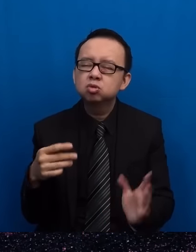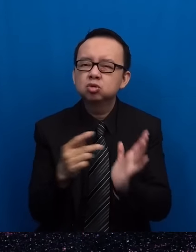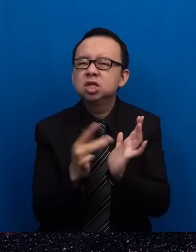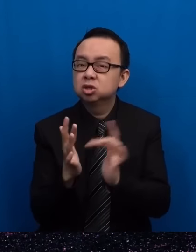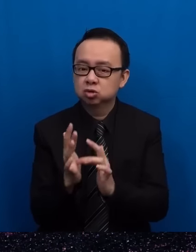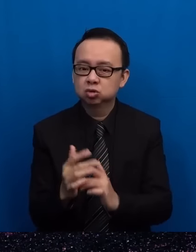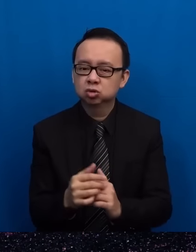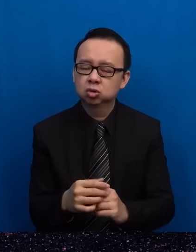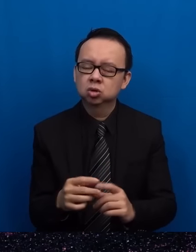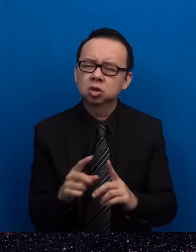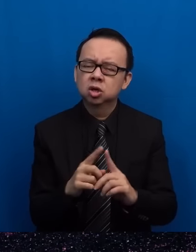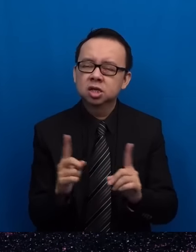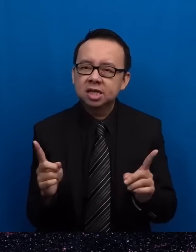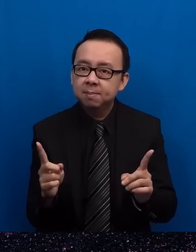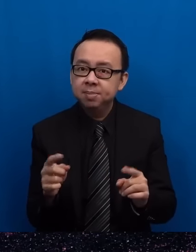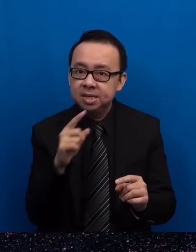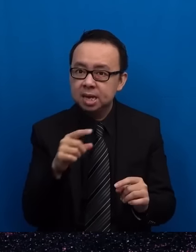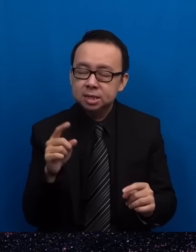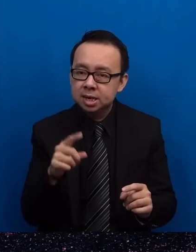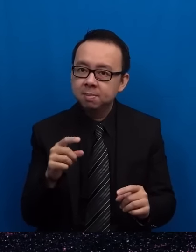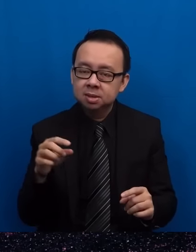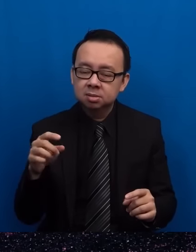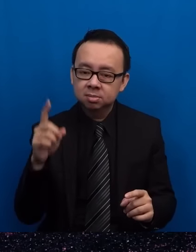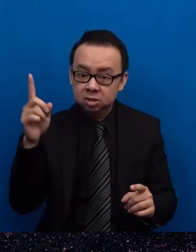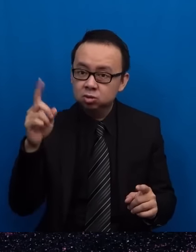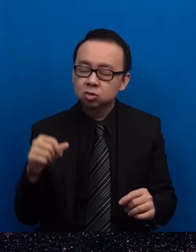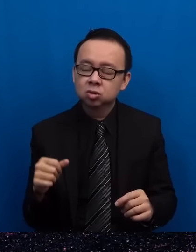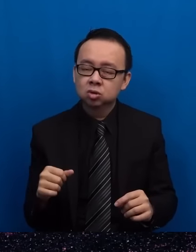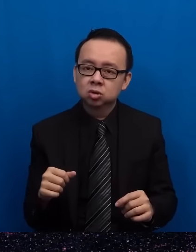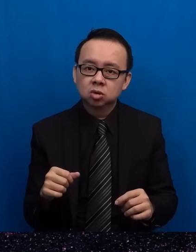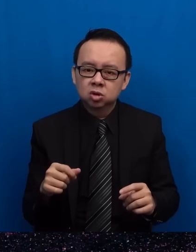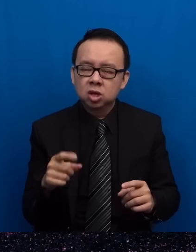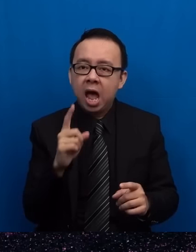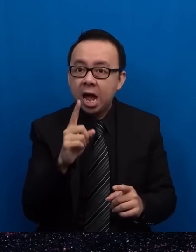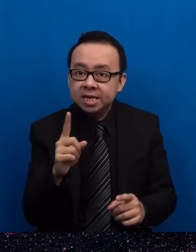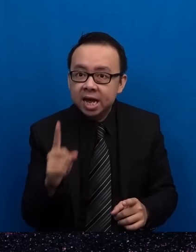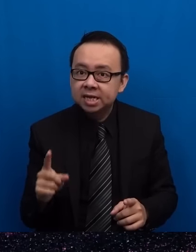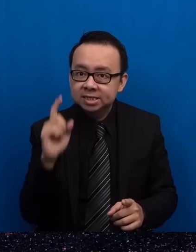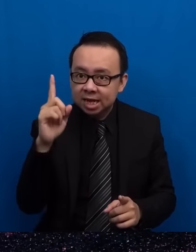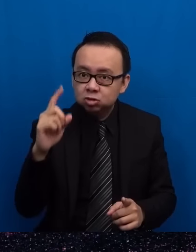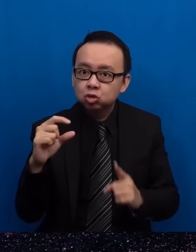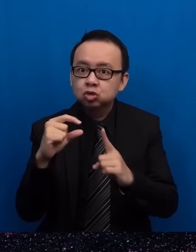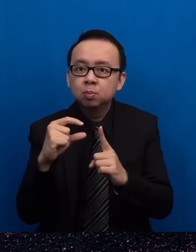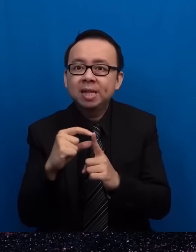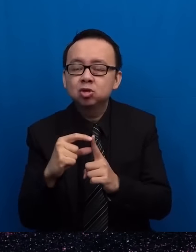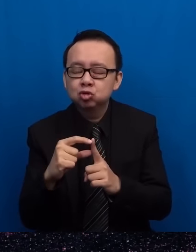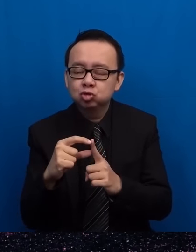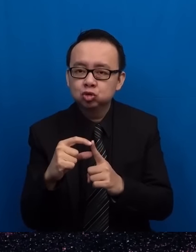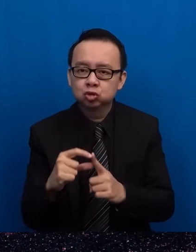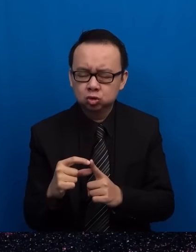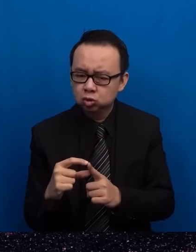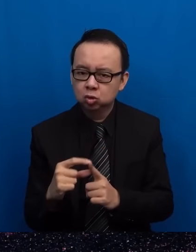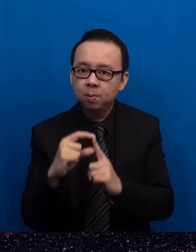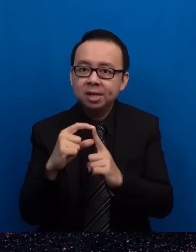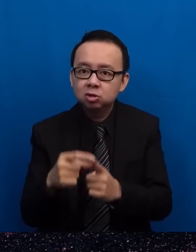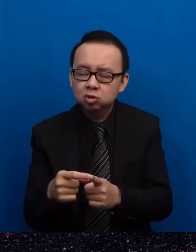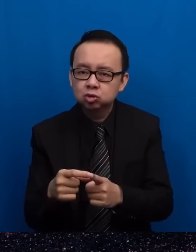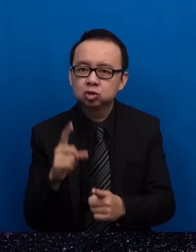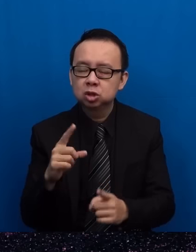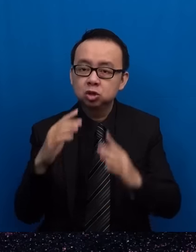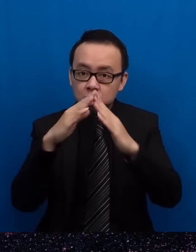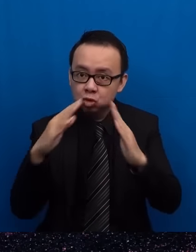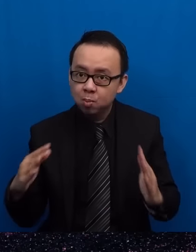instruksi, pergilah ke jalan lurus. Di situ ada satu orang namanya Simon Petrus tinggal di seorang yang namanya Simon pula yang punya rumah.